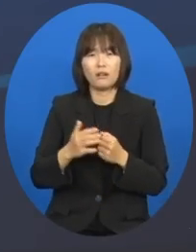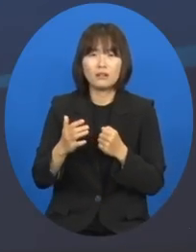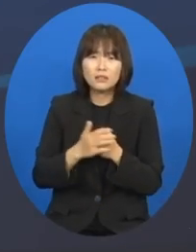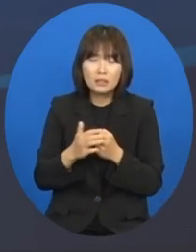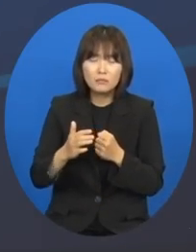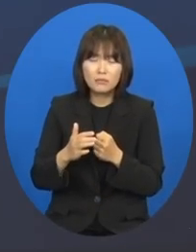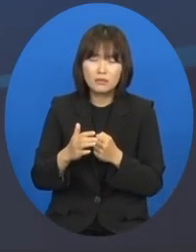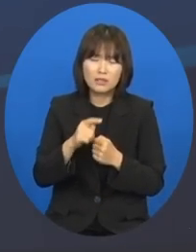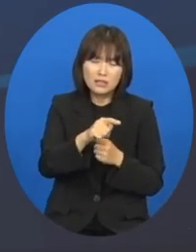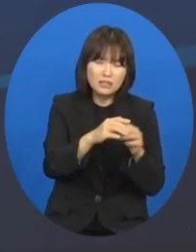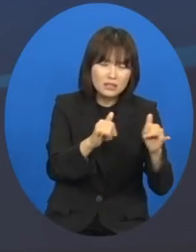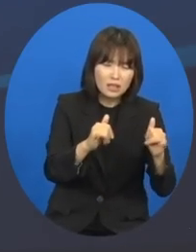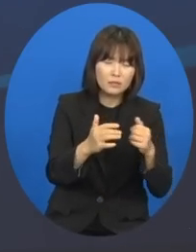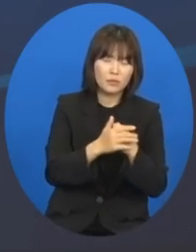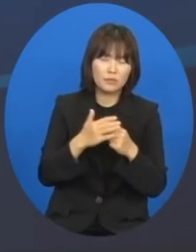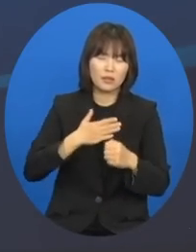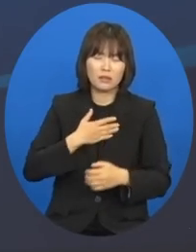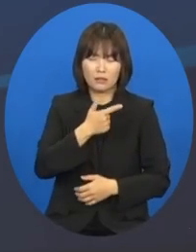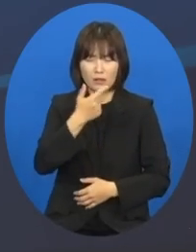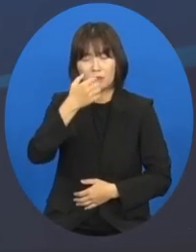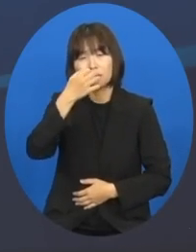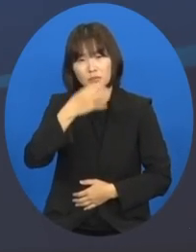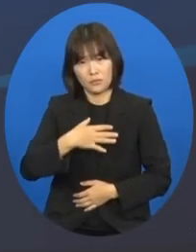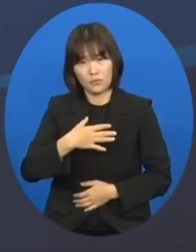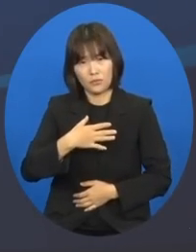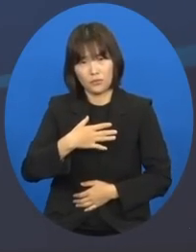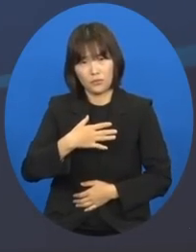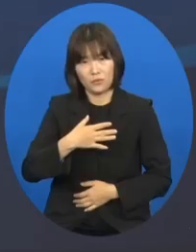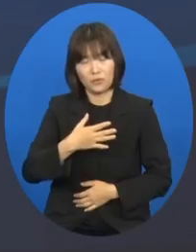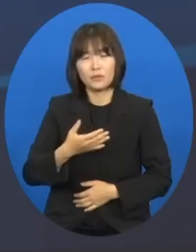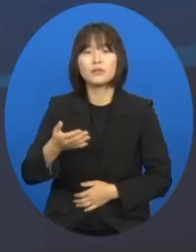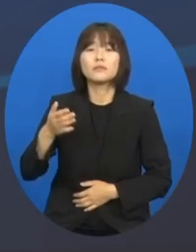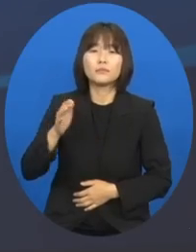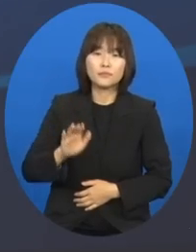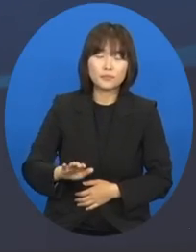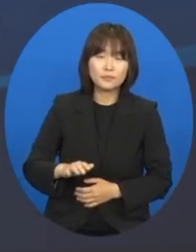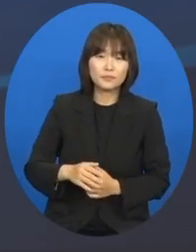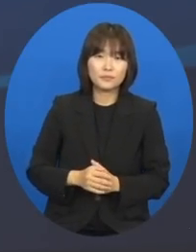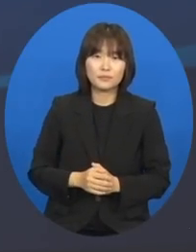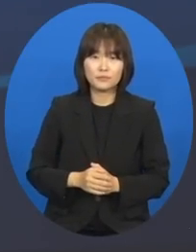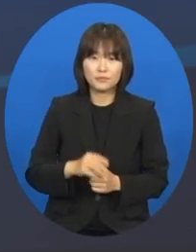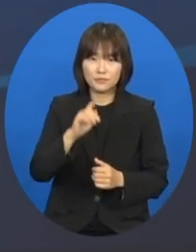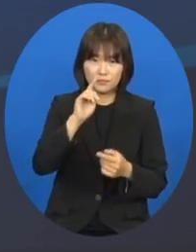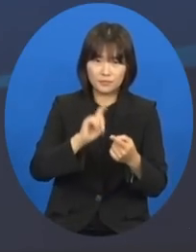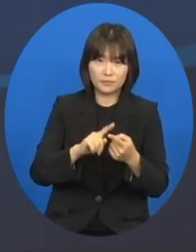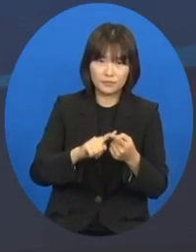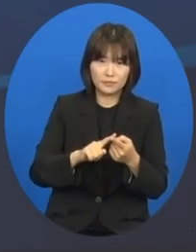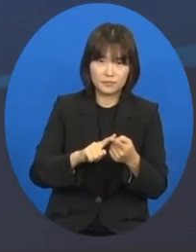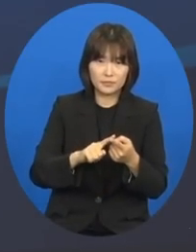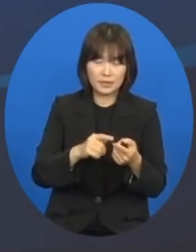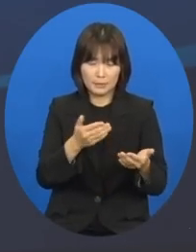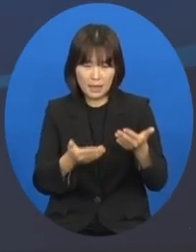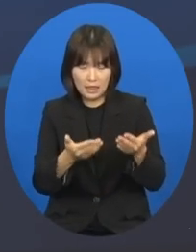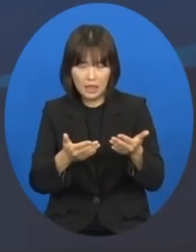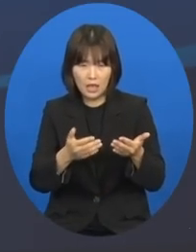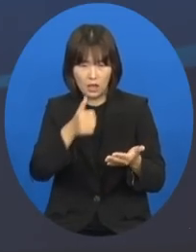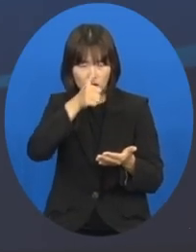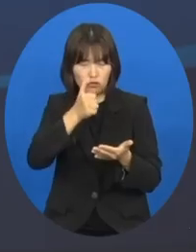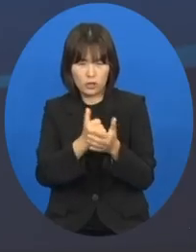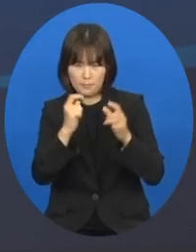제가 너무 힘든데 그런데 잘 보면요 그거를 판단하고 정죄하고 비난하는